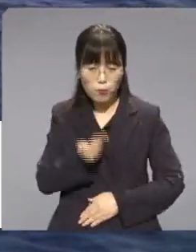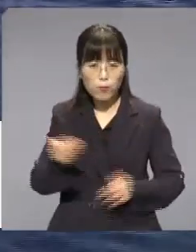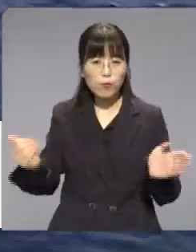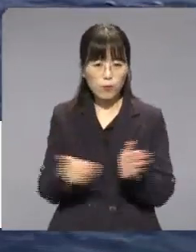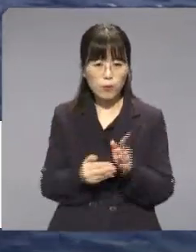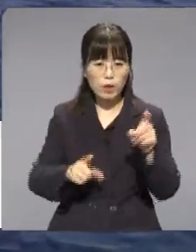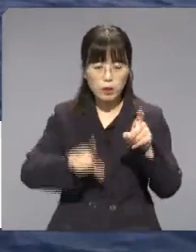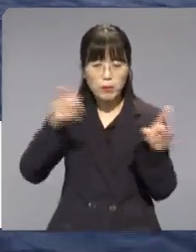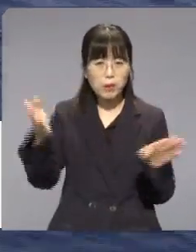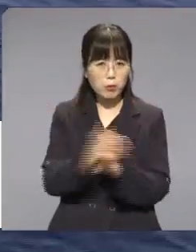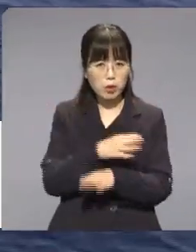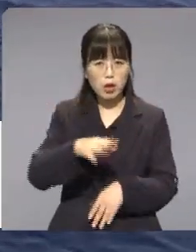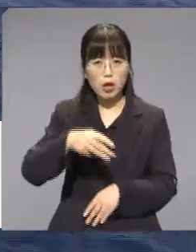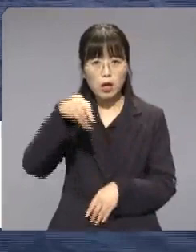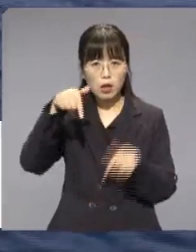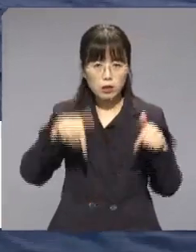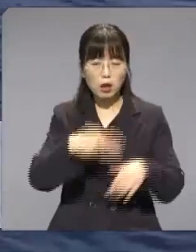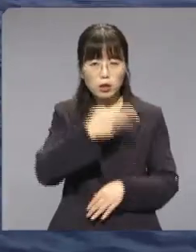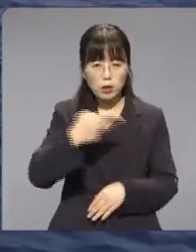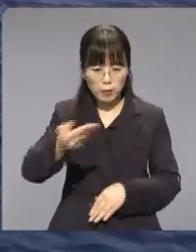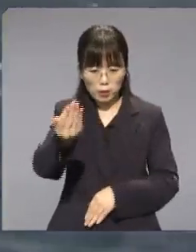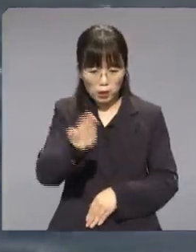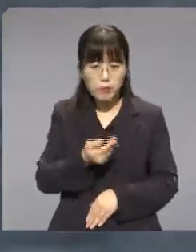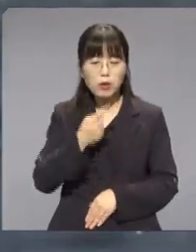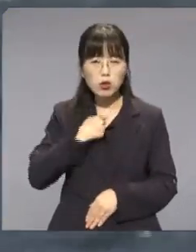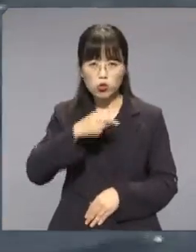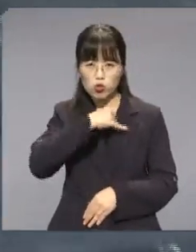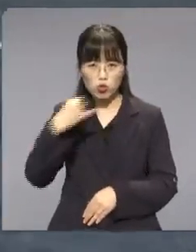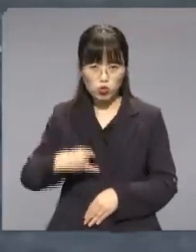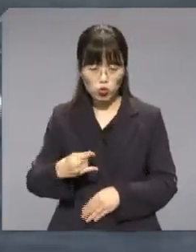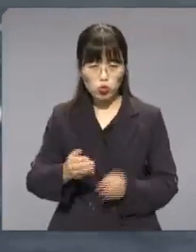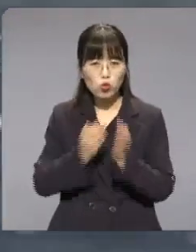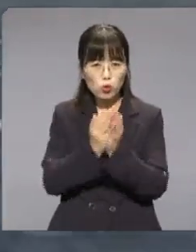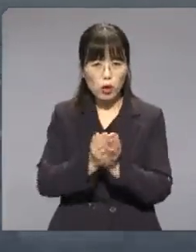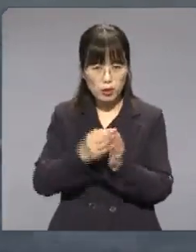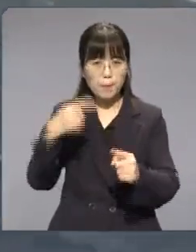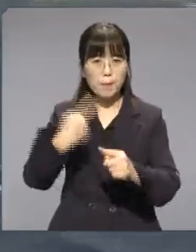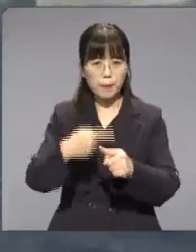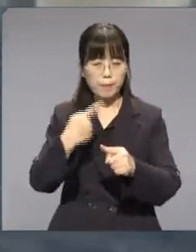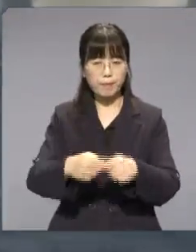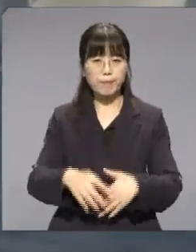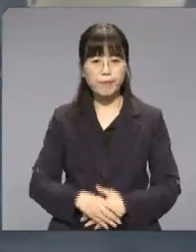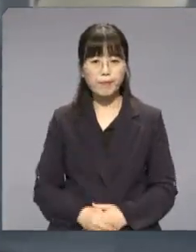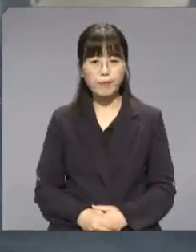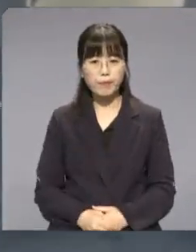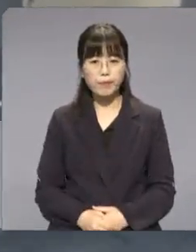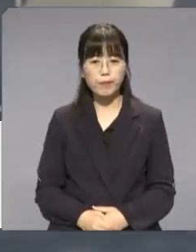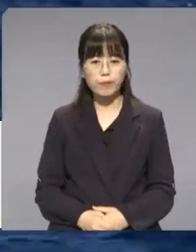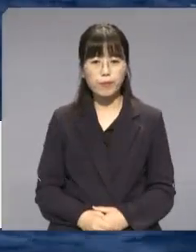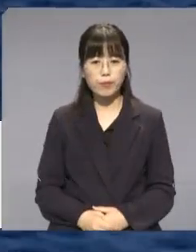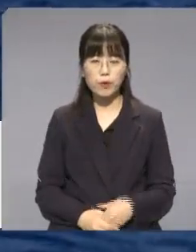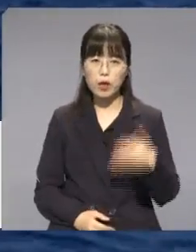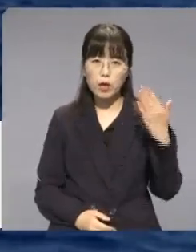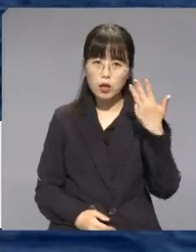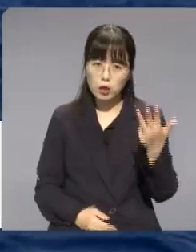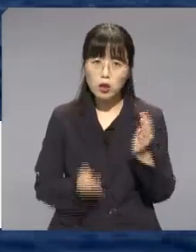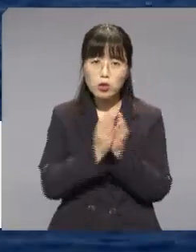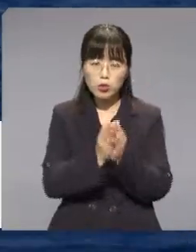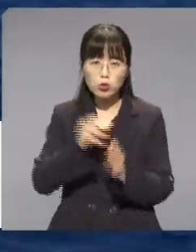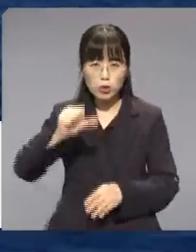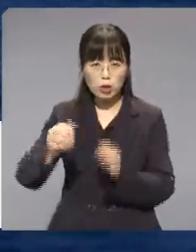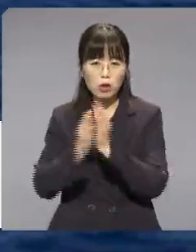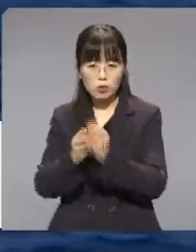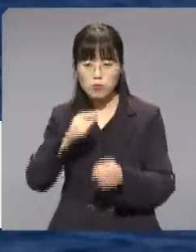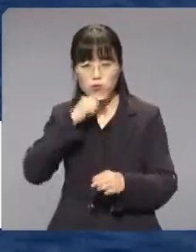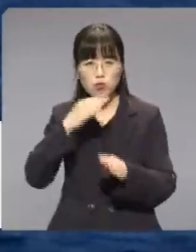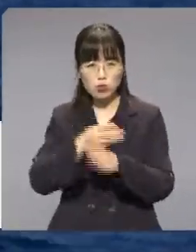역시 11일부터 서태평양으로 남아있던 중국 구축함들도 마찬가지였습니다. 8척 중 5척이